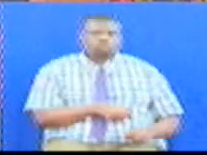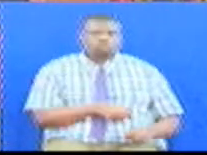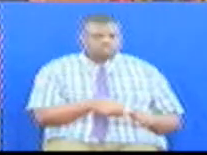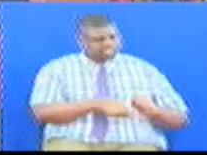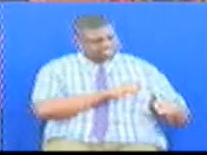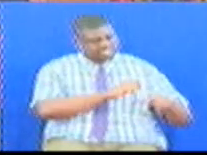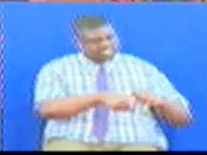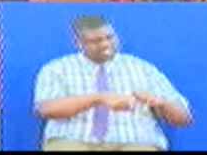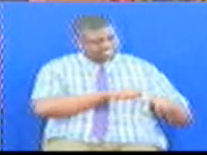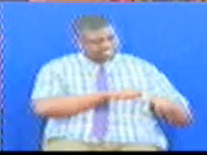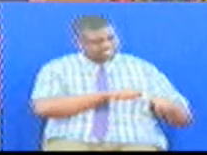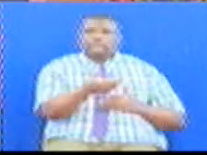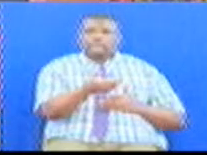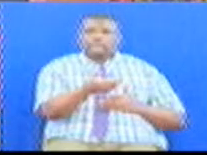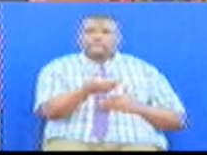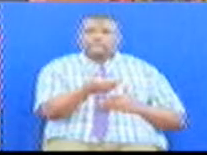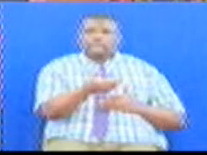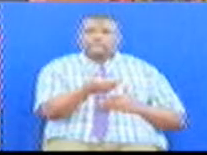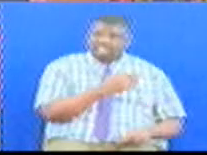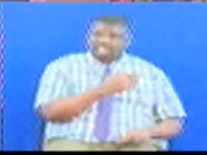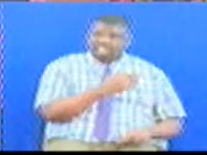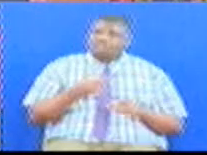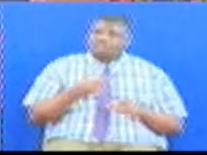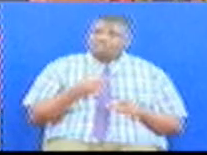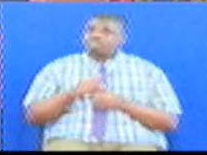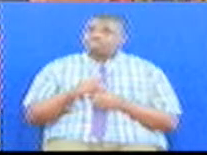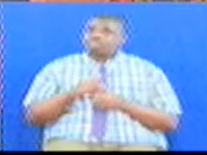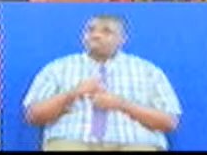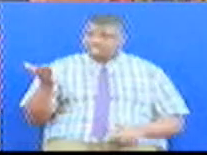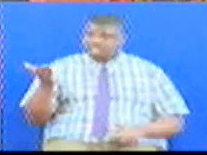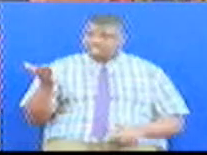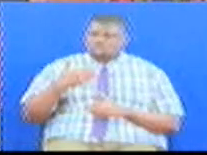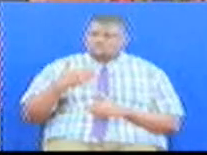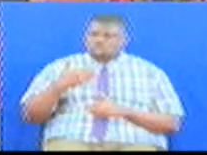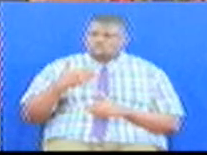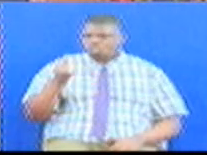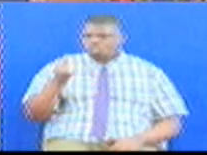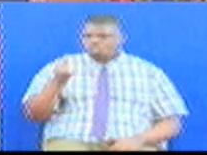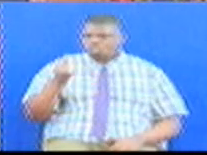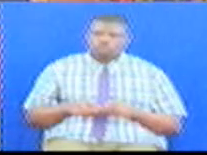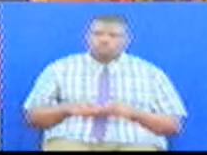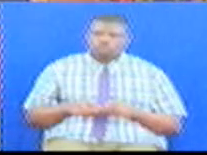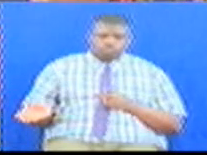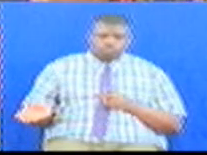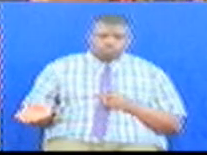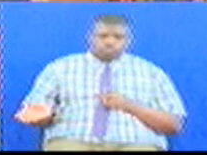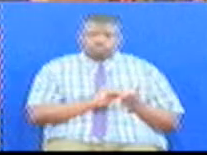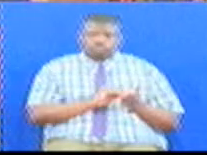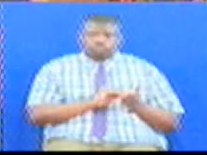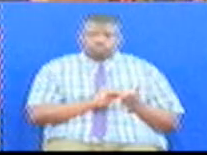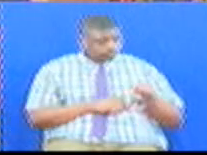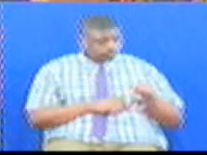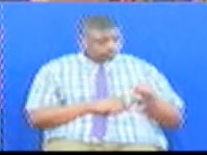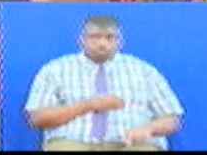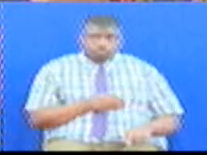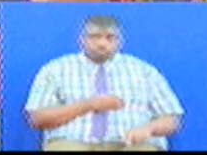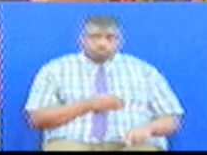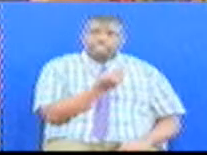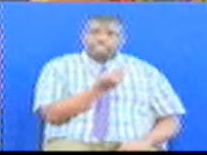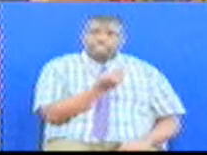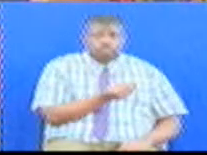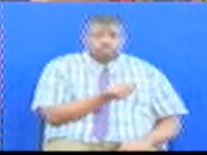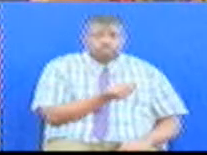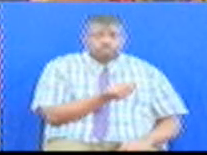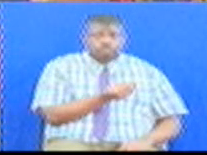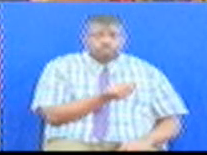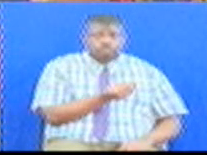wamekuwa kinyofua nyaraka za watu na wamekuwa kifanya mambo mengine. Kwa hiyo tukisema tuweke exemption kwamba hawa wasiweze kushtakiwa kwa